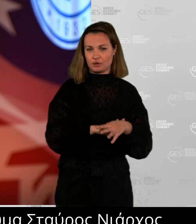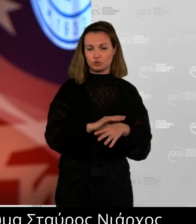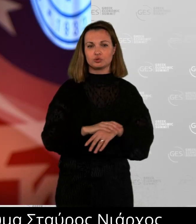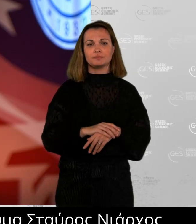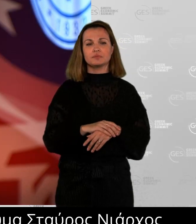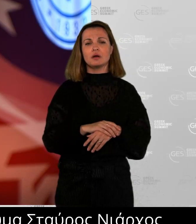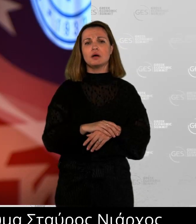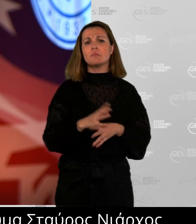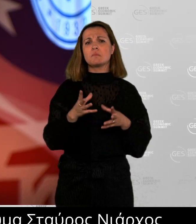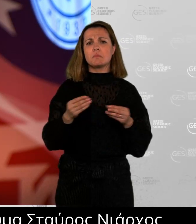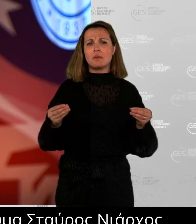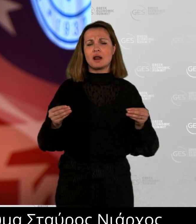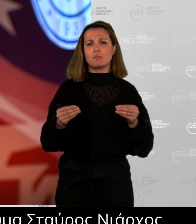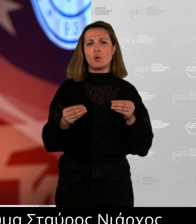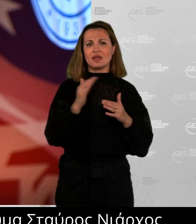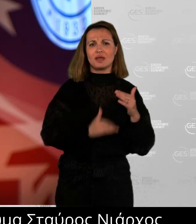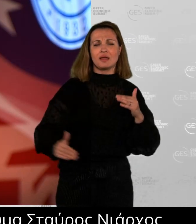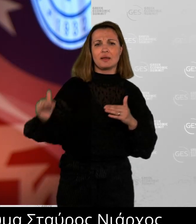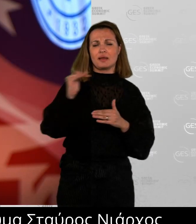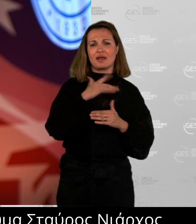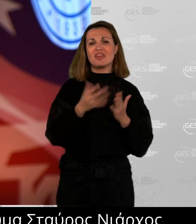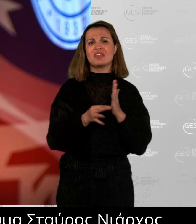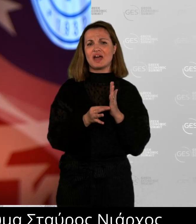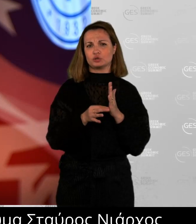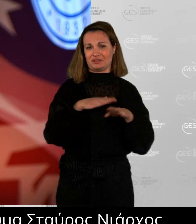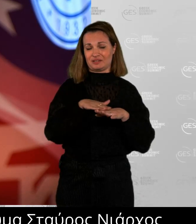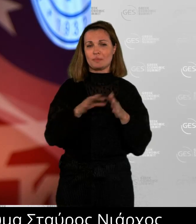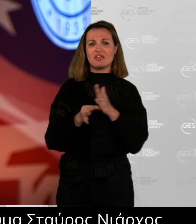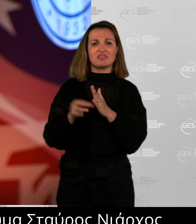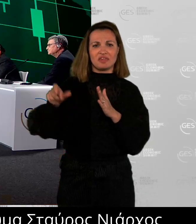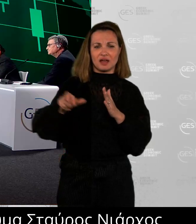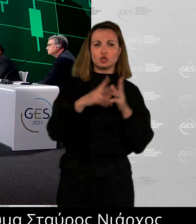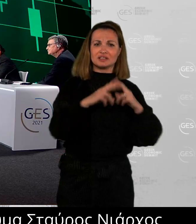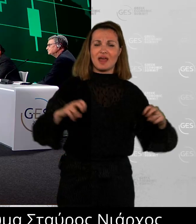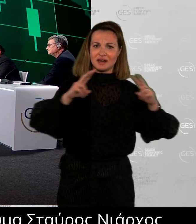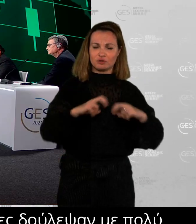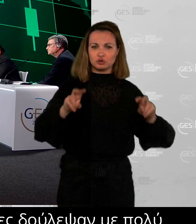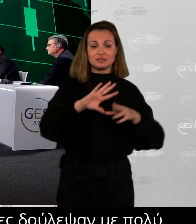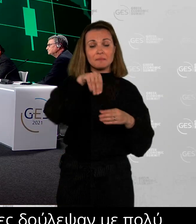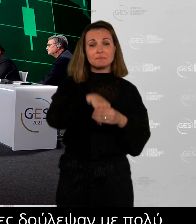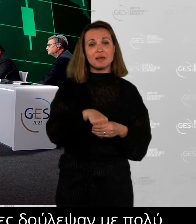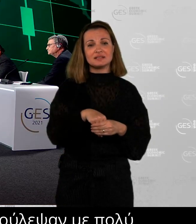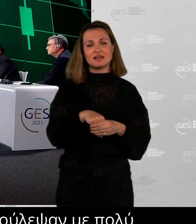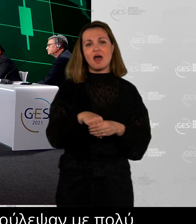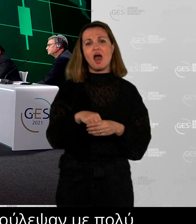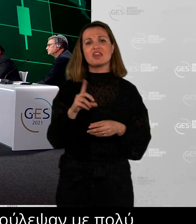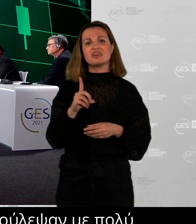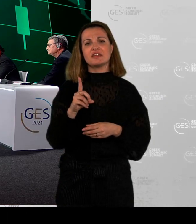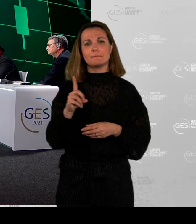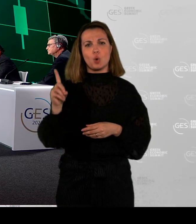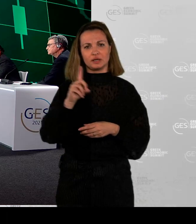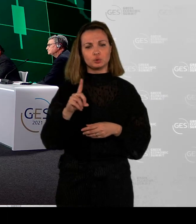διδάκτορες και μεταδιδάκτορες, δούλεψαν με πολύ ταλέντο και πολύ πάθος στα εργαστήρια του Δημοκρήτου σε κατευθύνσεις που είχε